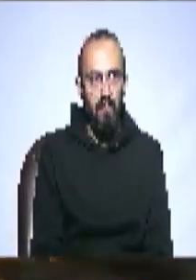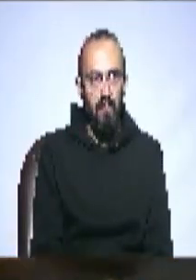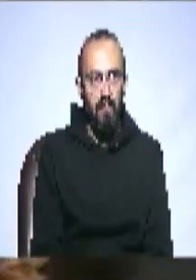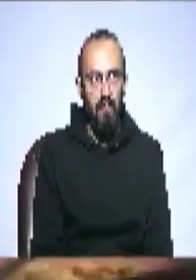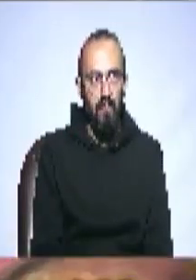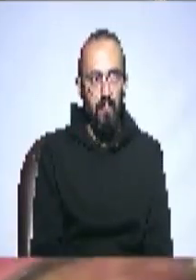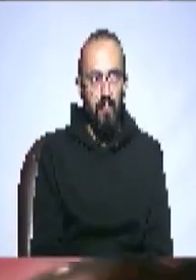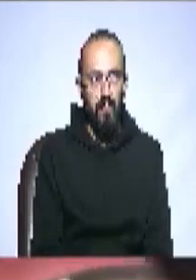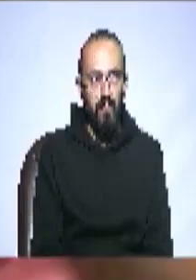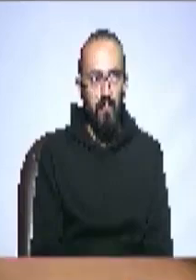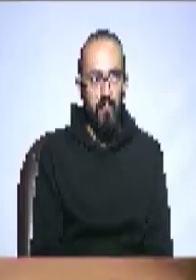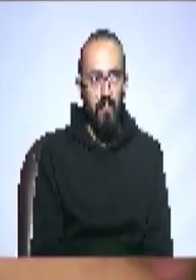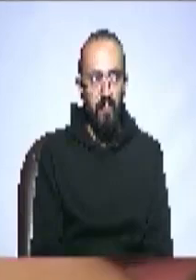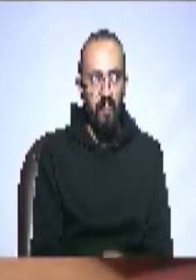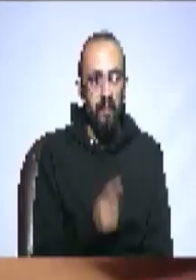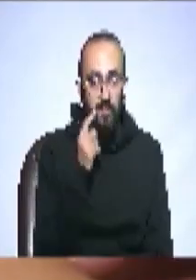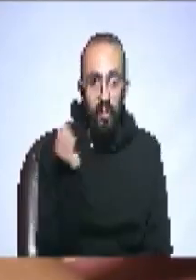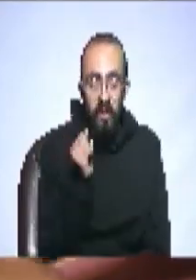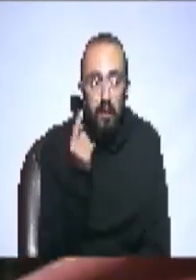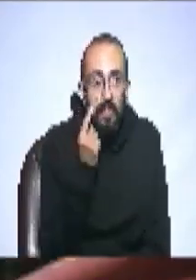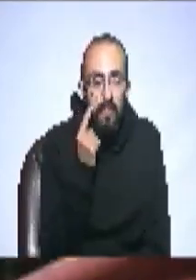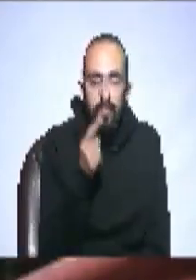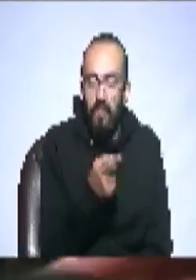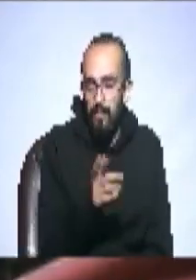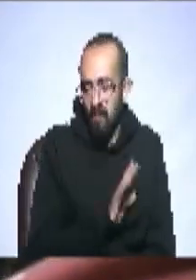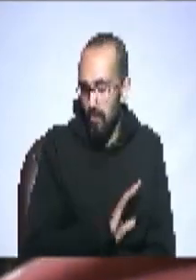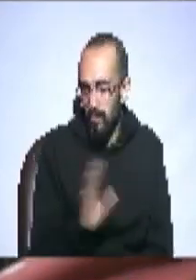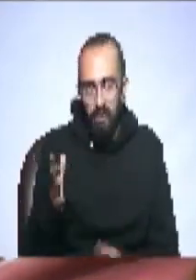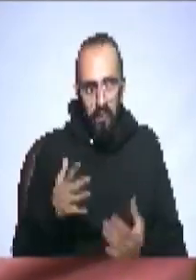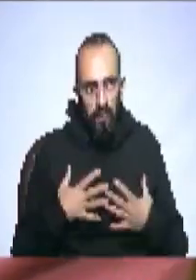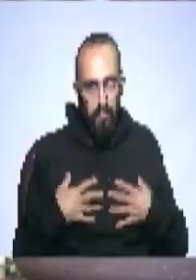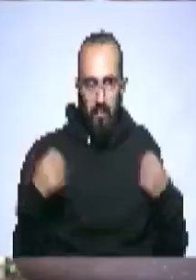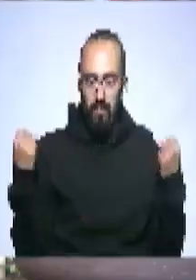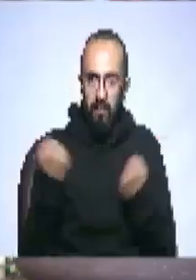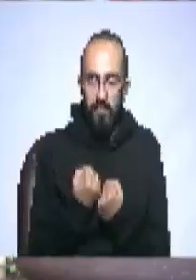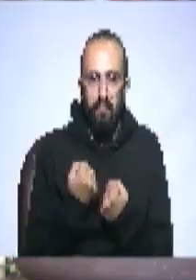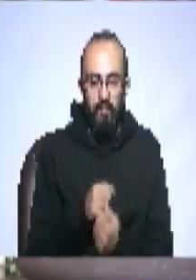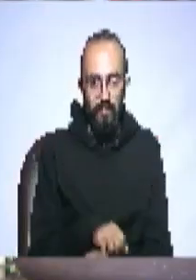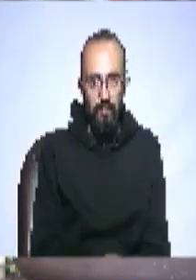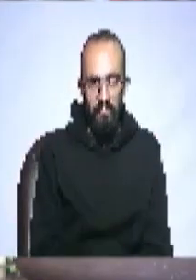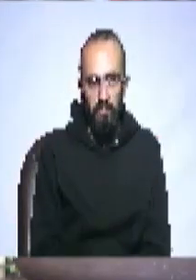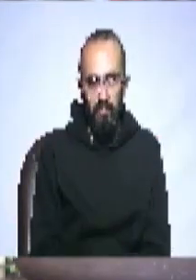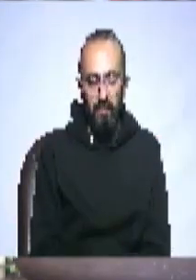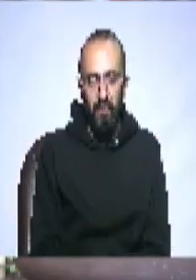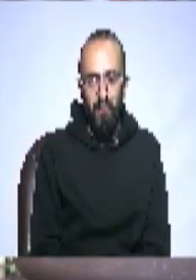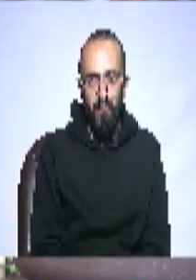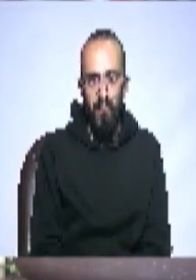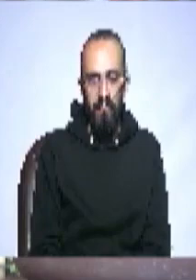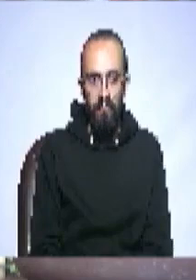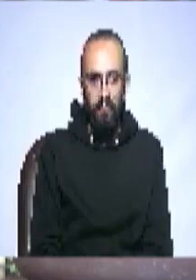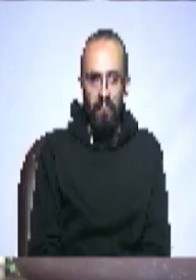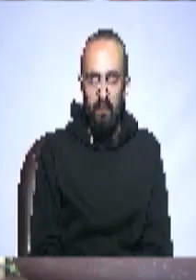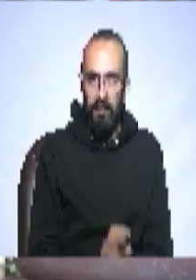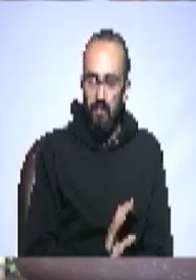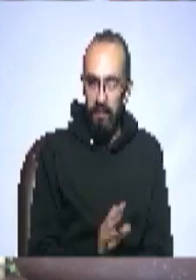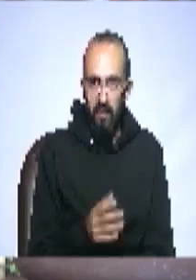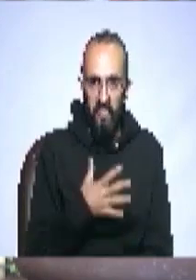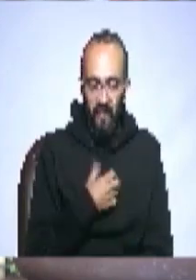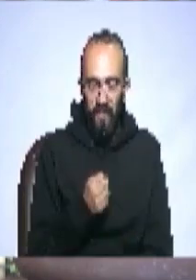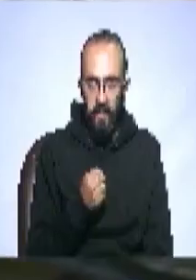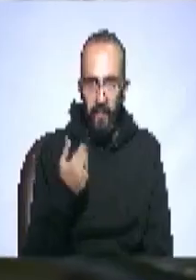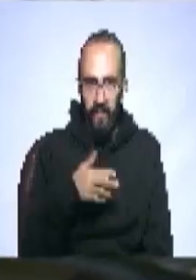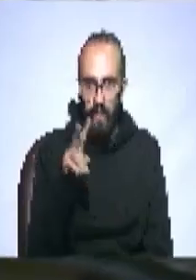شوفوا بقى يا جماعة دي تعمل ايه في الشتاء وفي البرد وفي الطاقة وفي الحاجات دي، والفول السوداني بقى والاوميجا 3 والحاجات